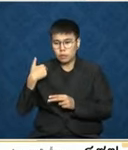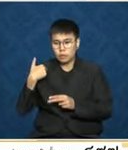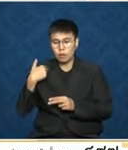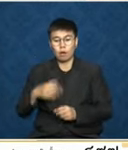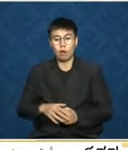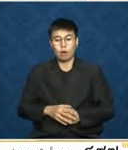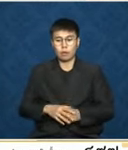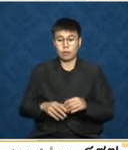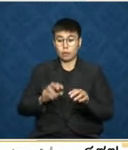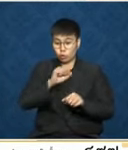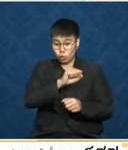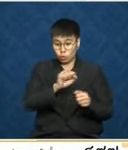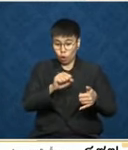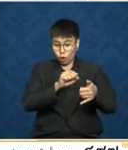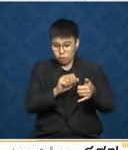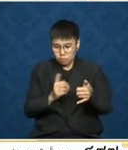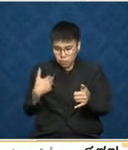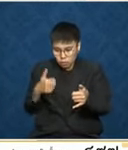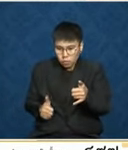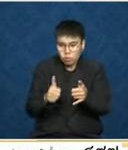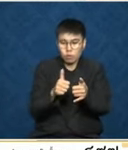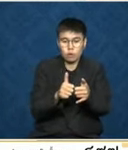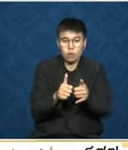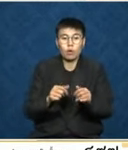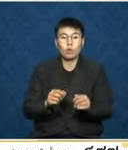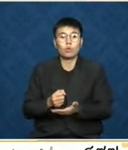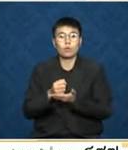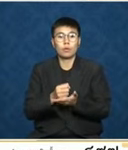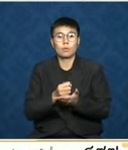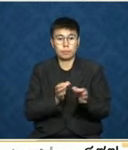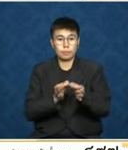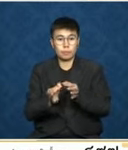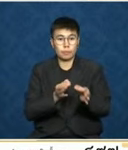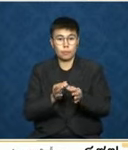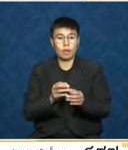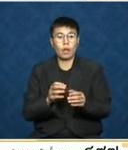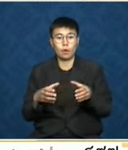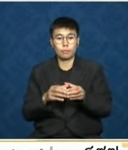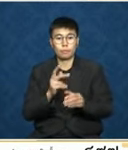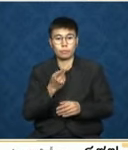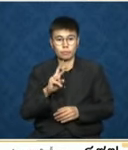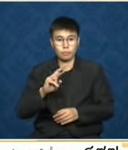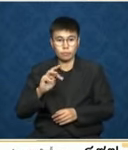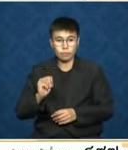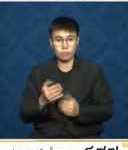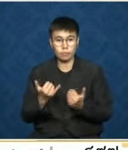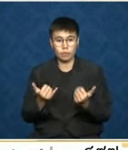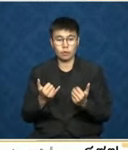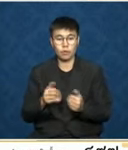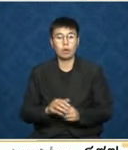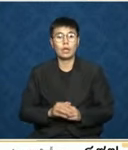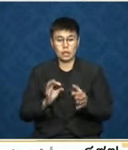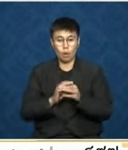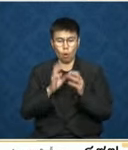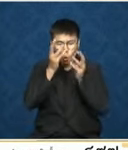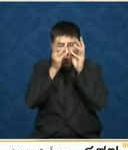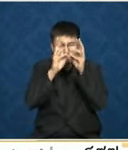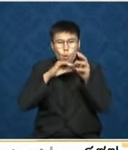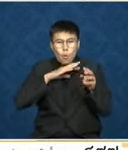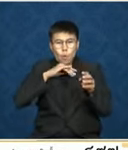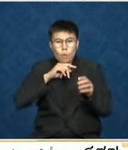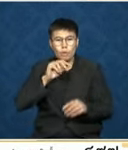ต้องขอชื่นชมท่านจริงๆครับที่ท่านมาชี้แจงครมก็ขออนุญาตครับเรื่องที่ 3ครับวันนี้ครับเรื่องฝุ่น PM 2.5ครับท่าน